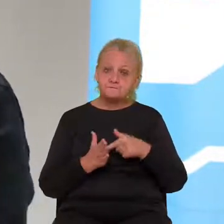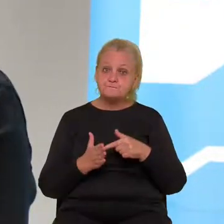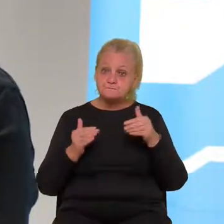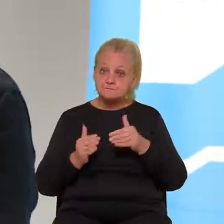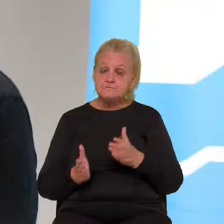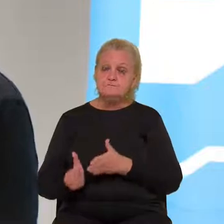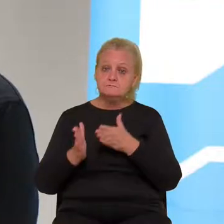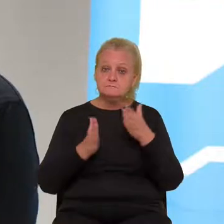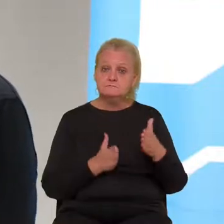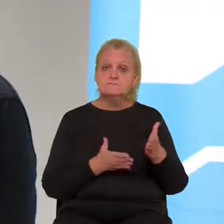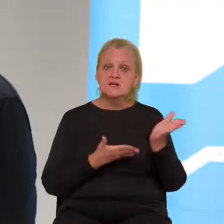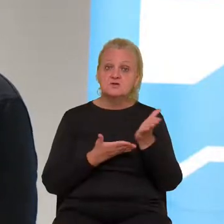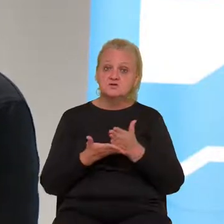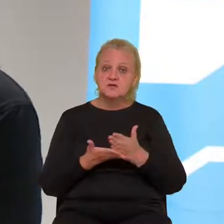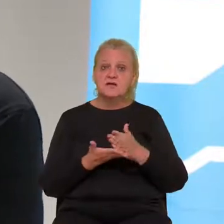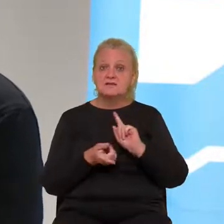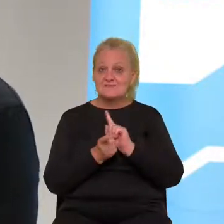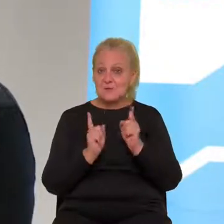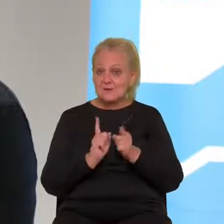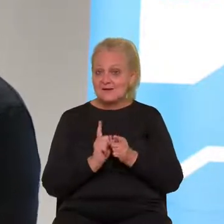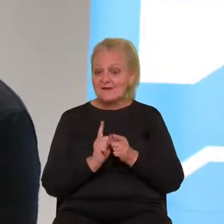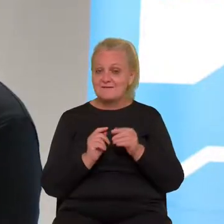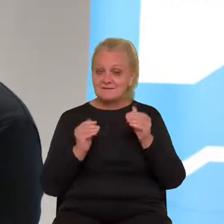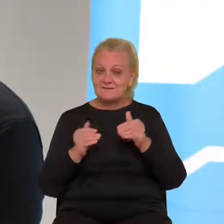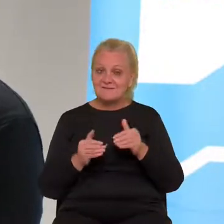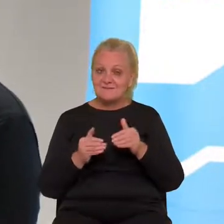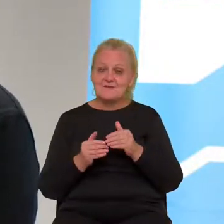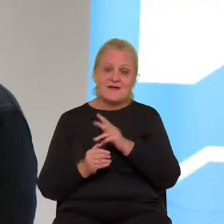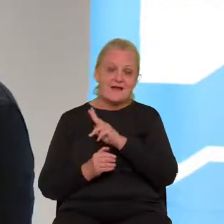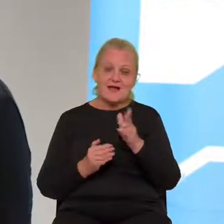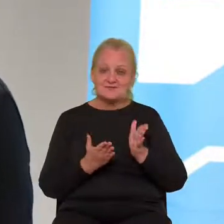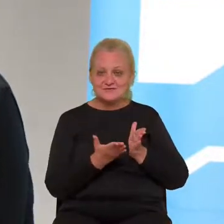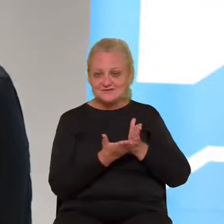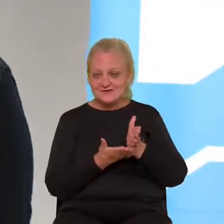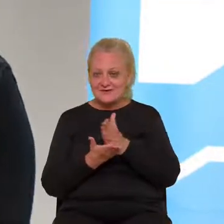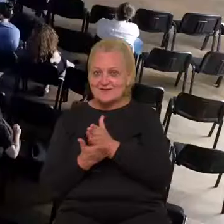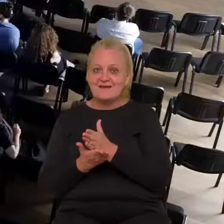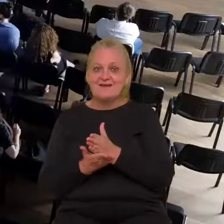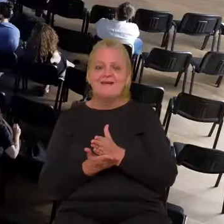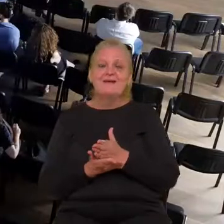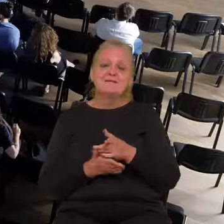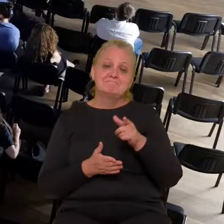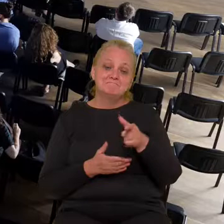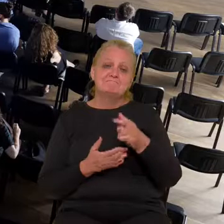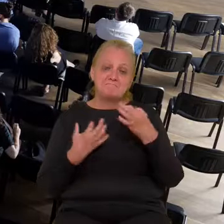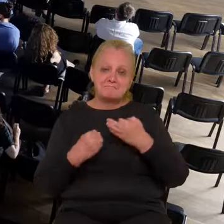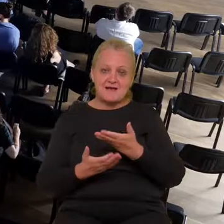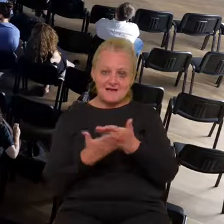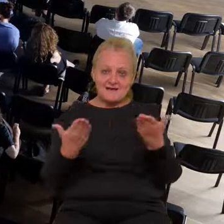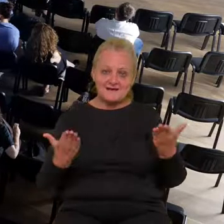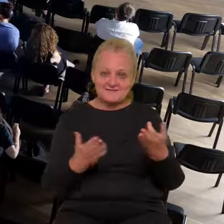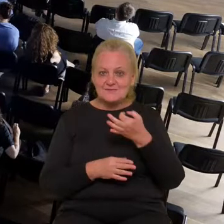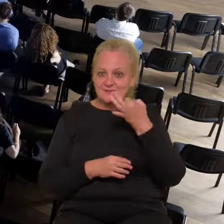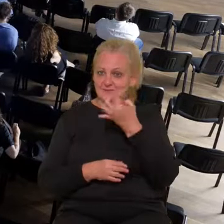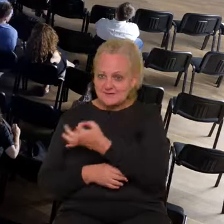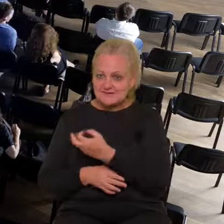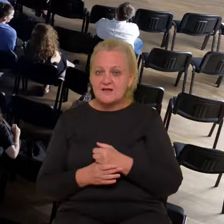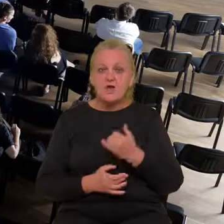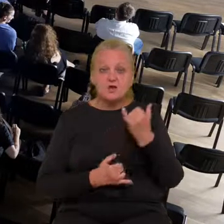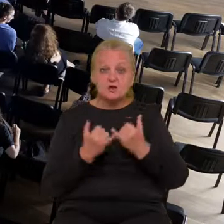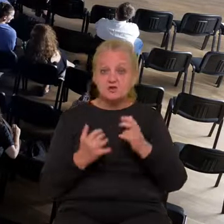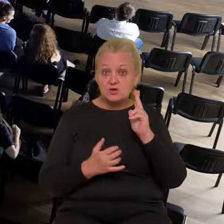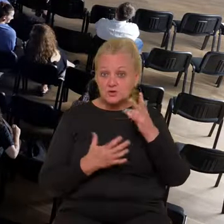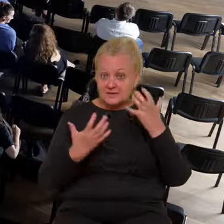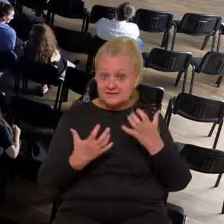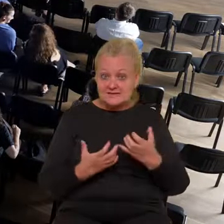przejdziemy do tej części, w której nasze spotkanie może pójść w każdą stronę, czyli do pytań z Państwa strony. Jeżeli ktoś ma ochotę